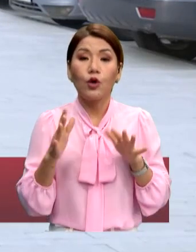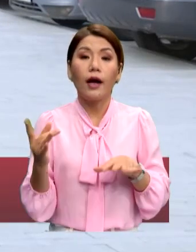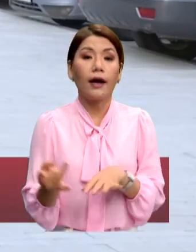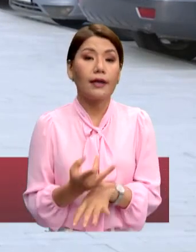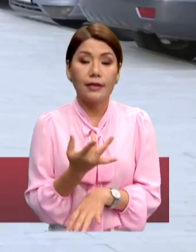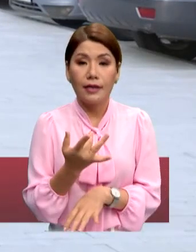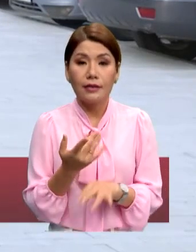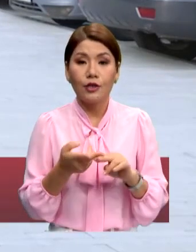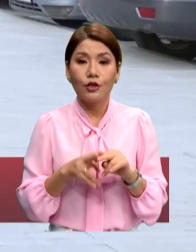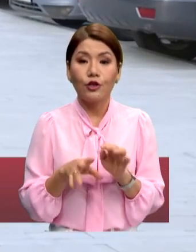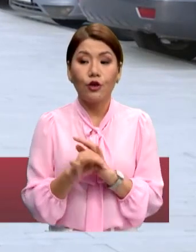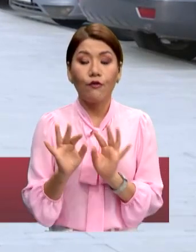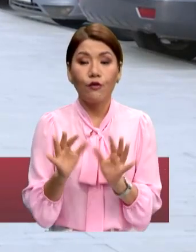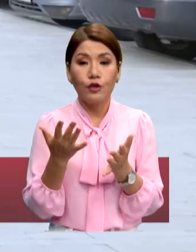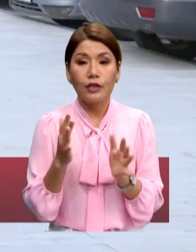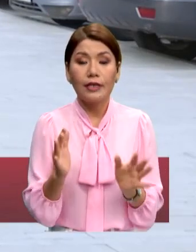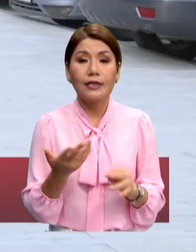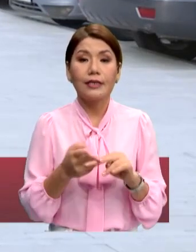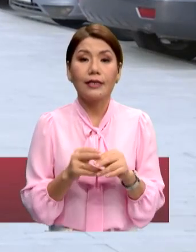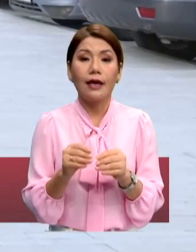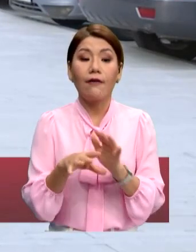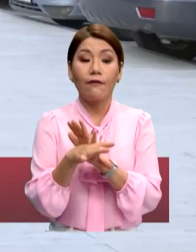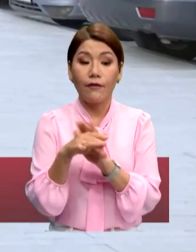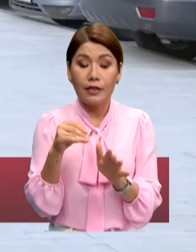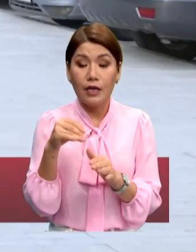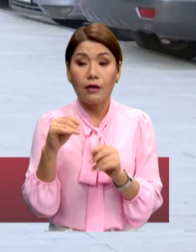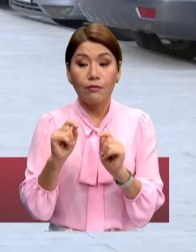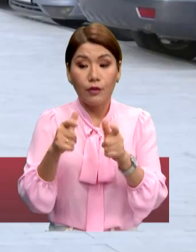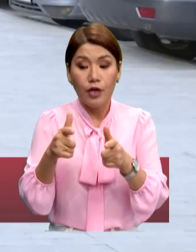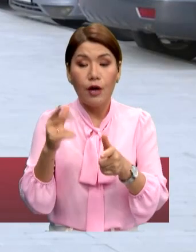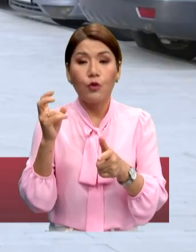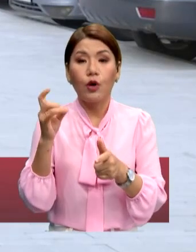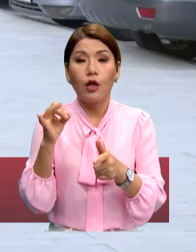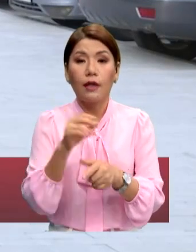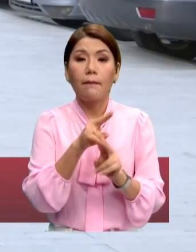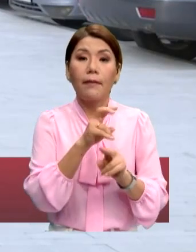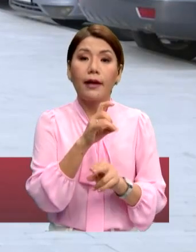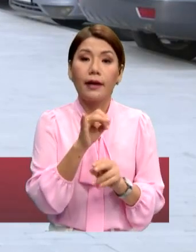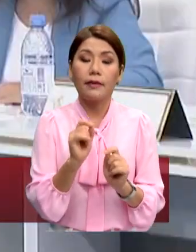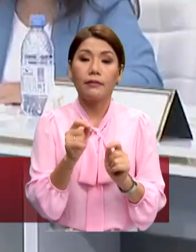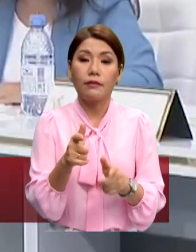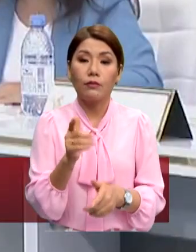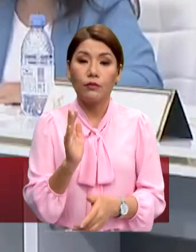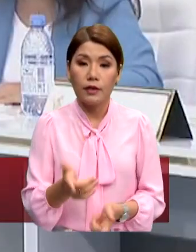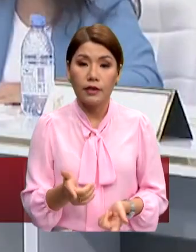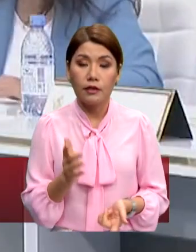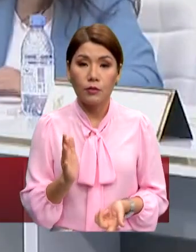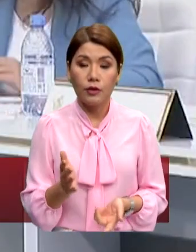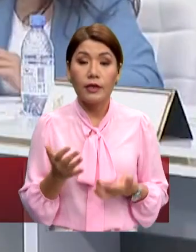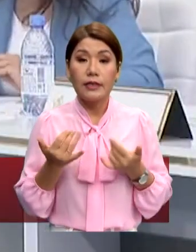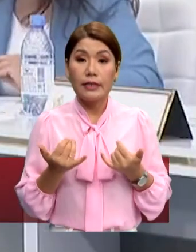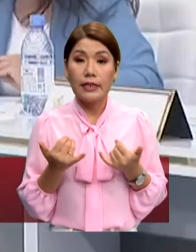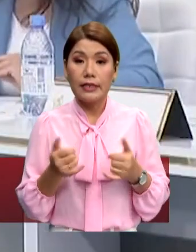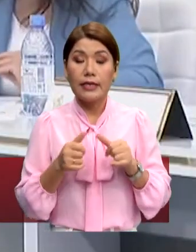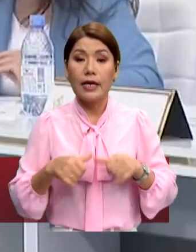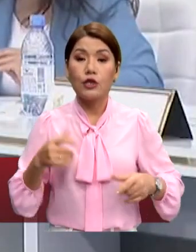раз. И это в том случае, если после внеочередных выборов предложение Токаева примет парламент. И вот сейчас идет